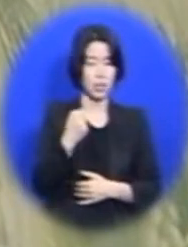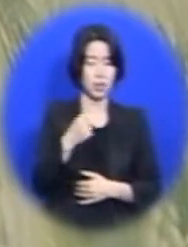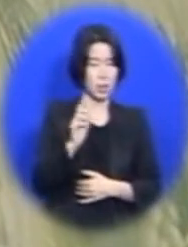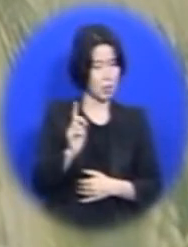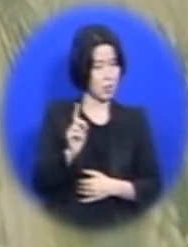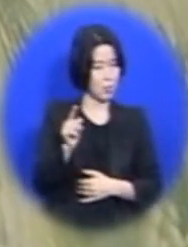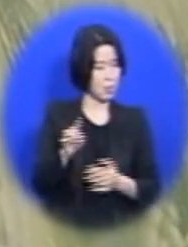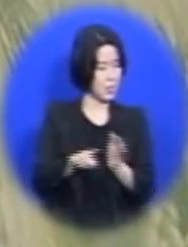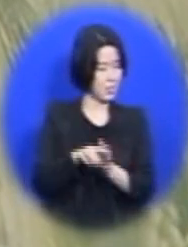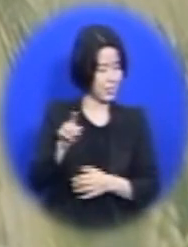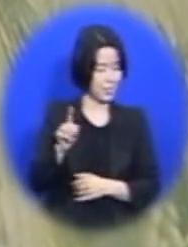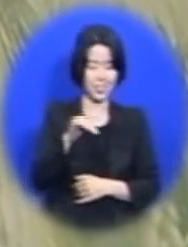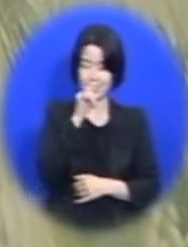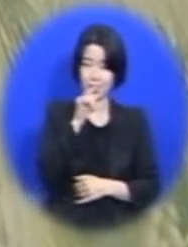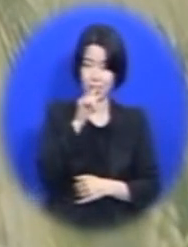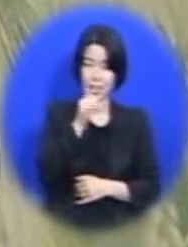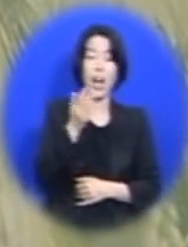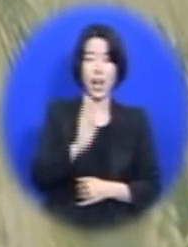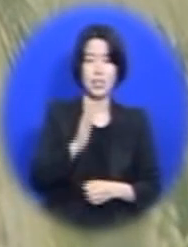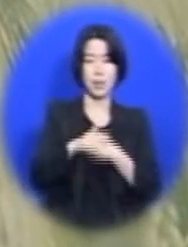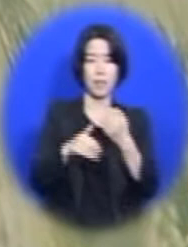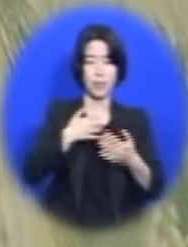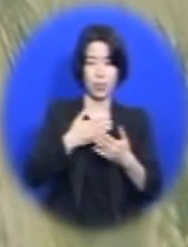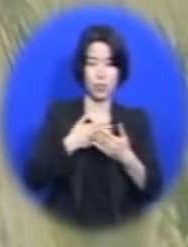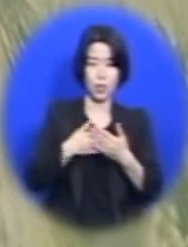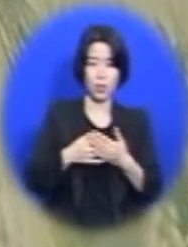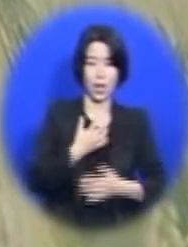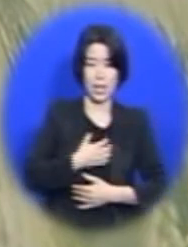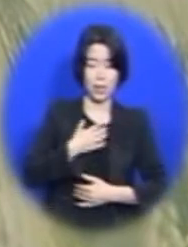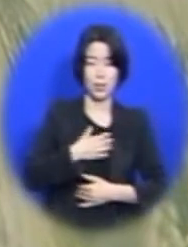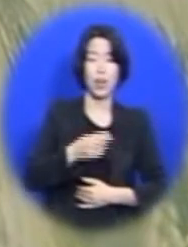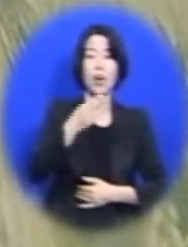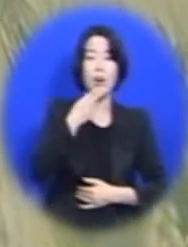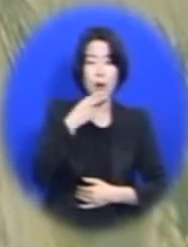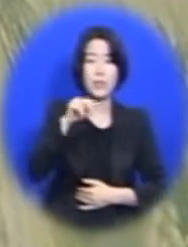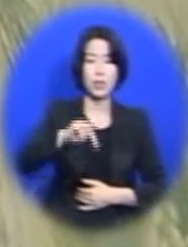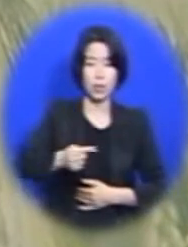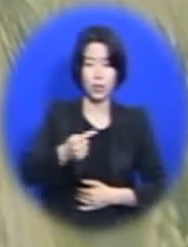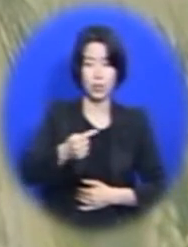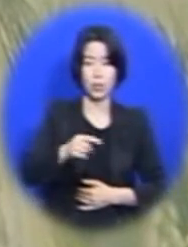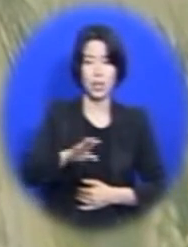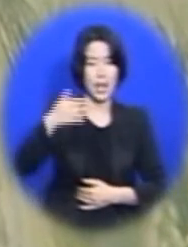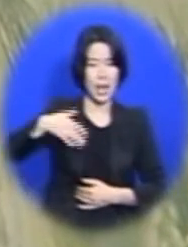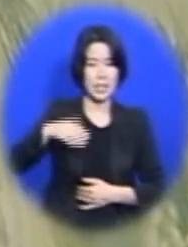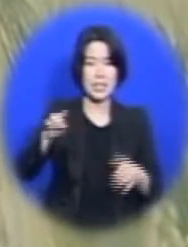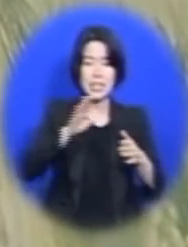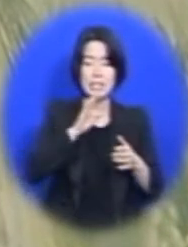믿는 데가 있나 보다. 그러나 두려움과 염려가 없는 것도 아직까지 진정한 믿음이